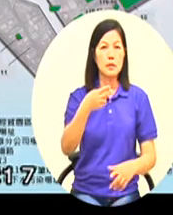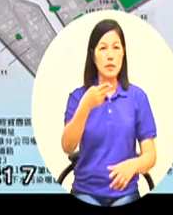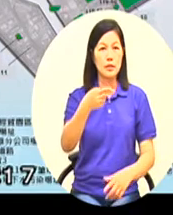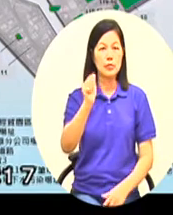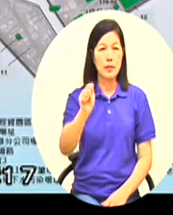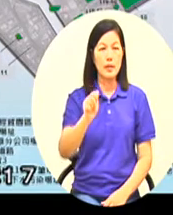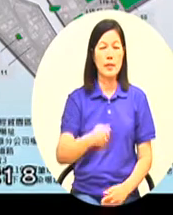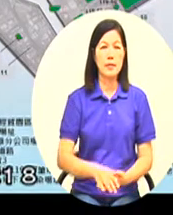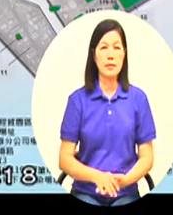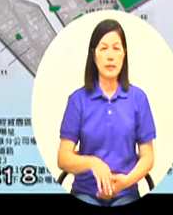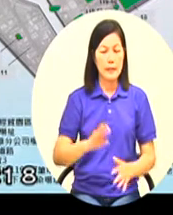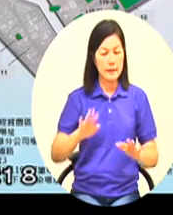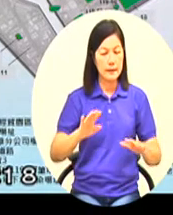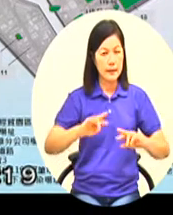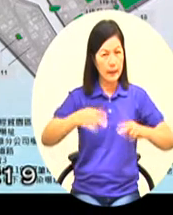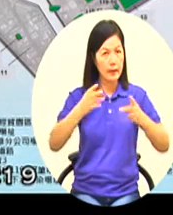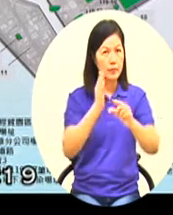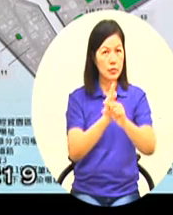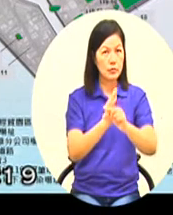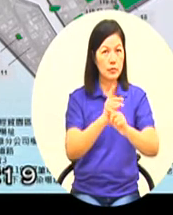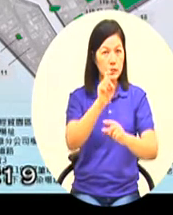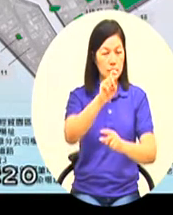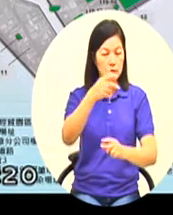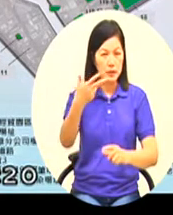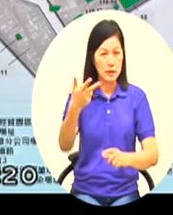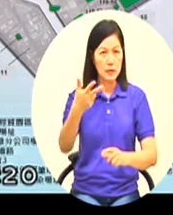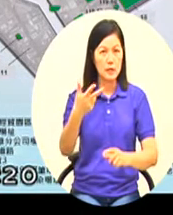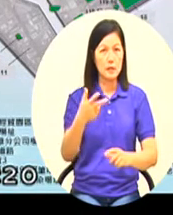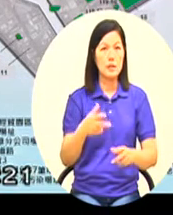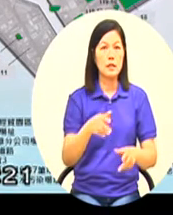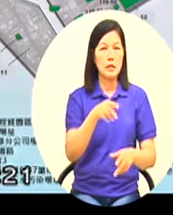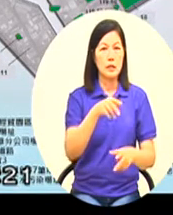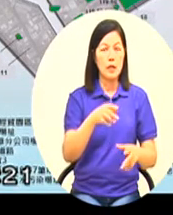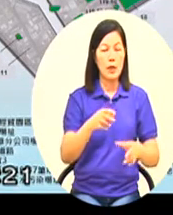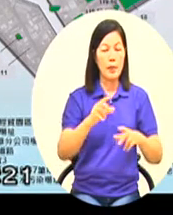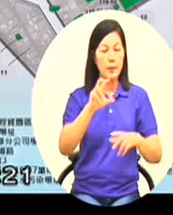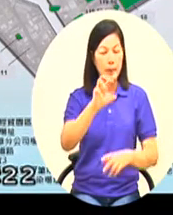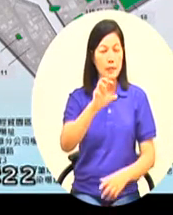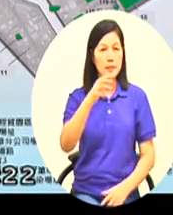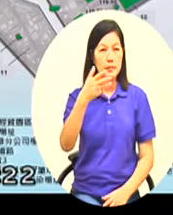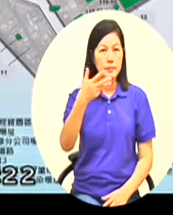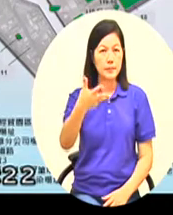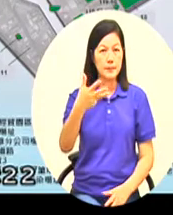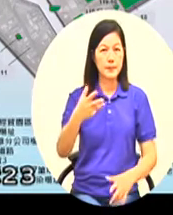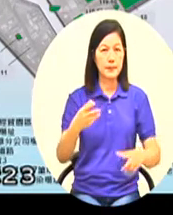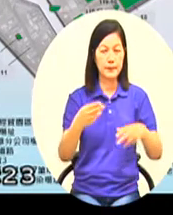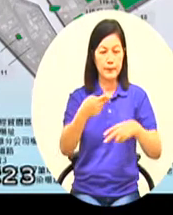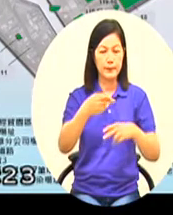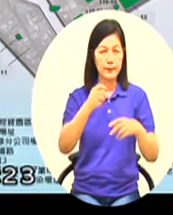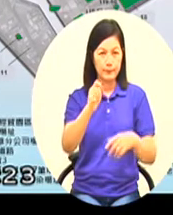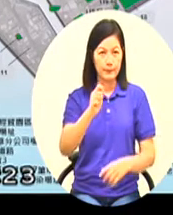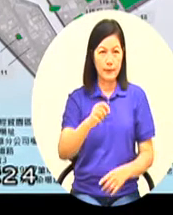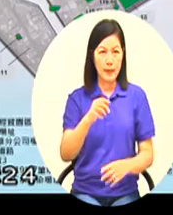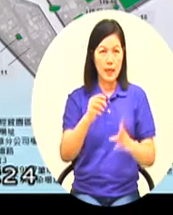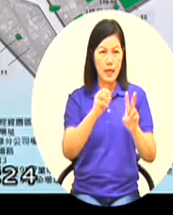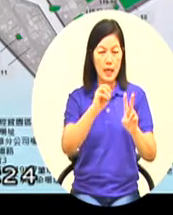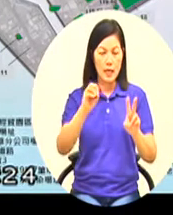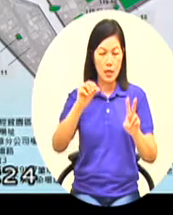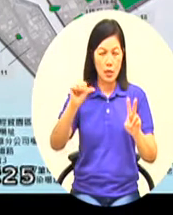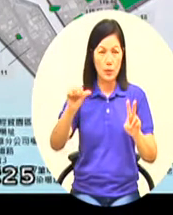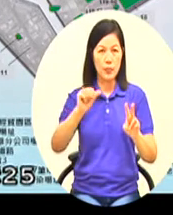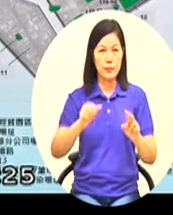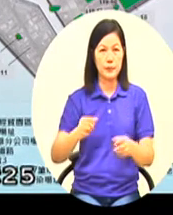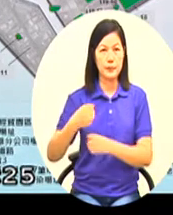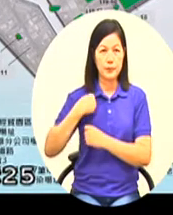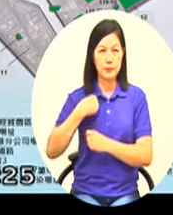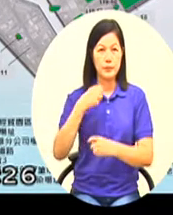在改善中的有17个厂址，有88公顷，那其中以205兵工厂这个面积是